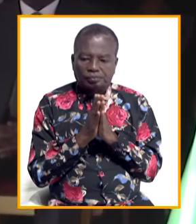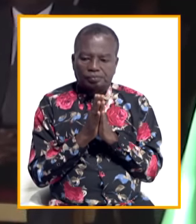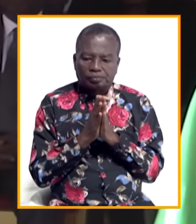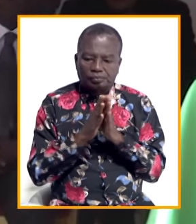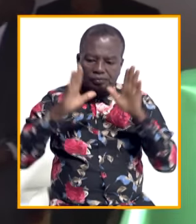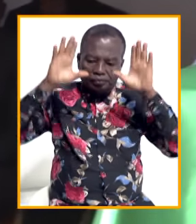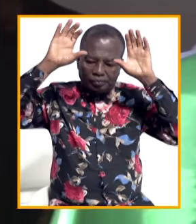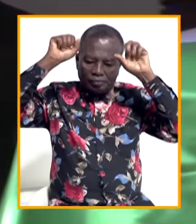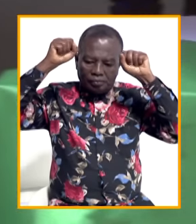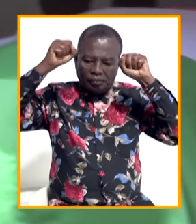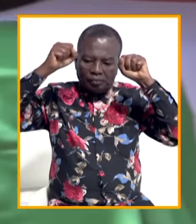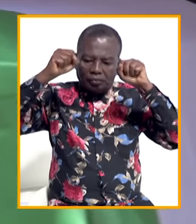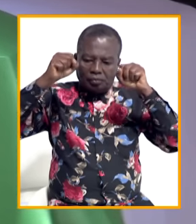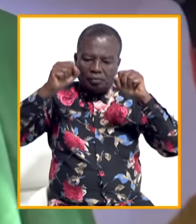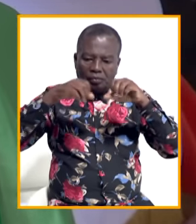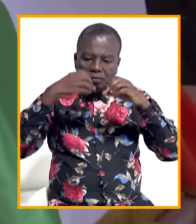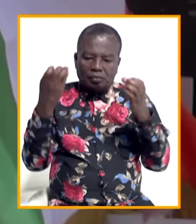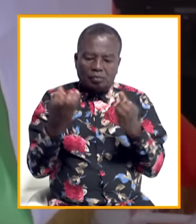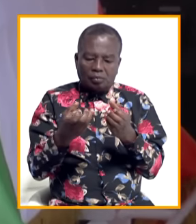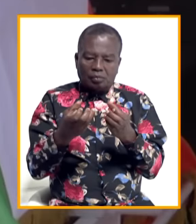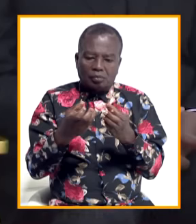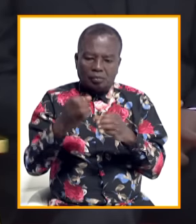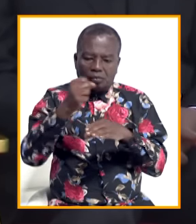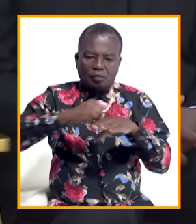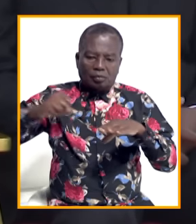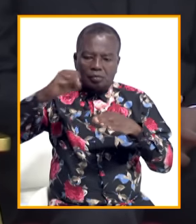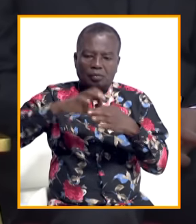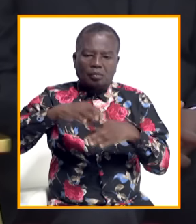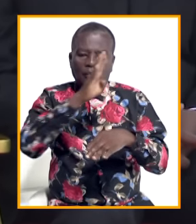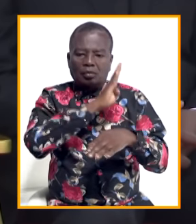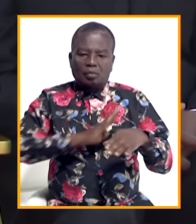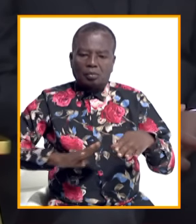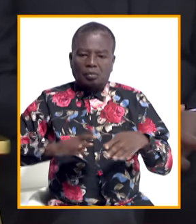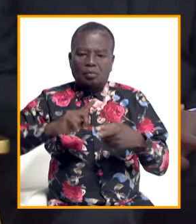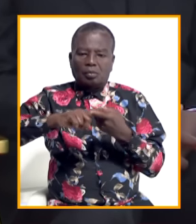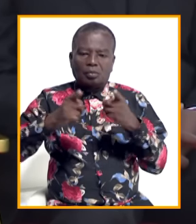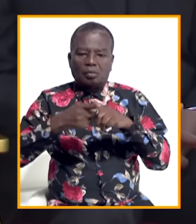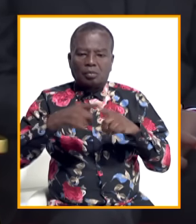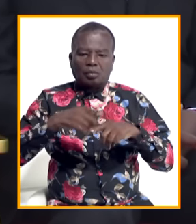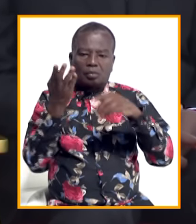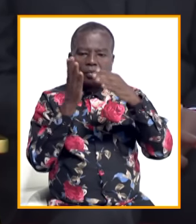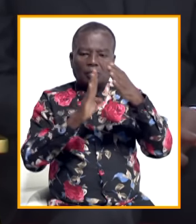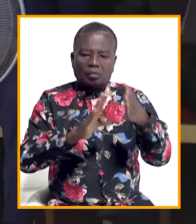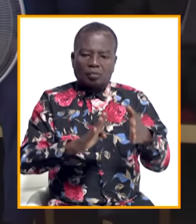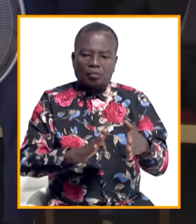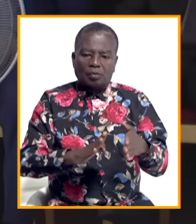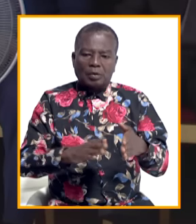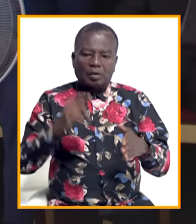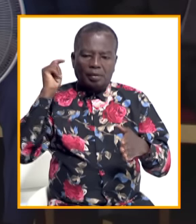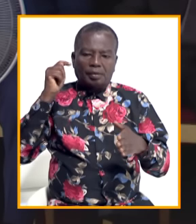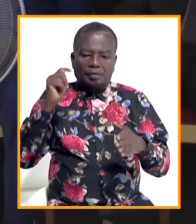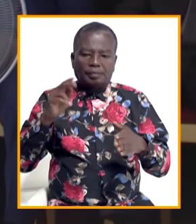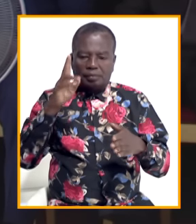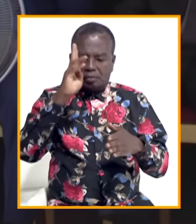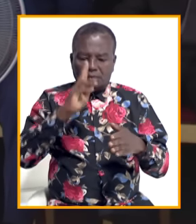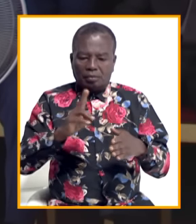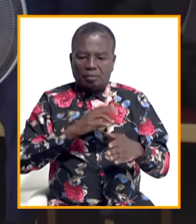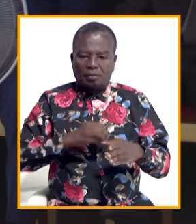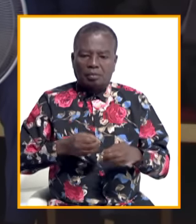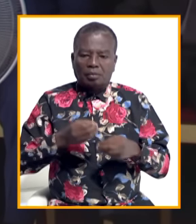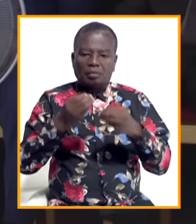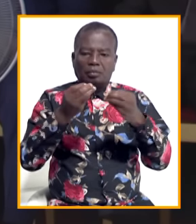Le président de la Cour suprême du Bénin, ami du défunt. Témoignages et oraisons funèbres ont exalté